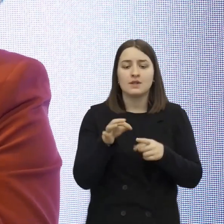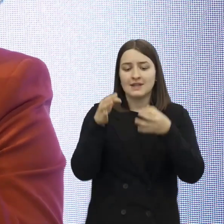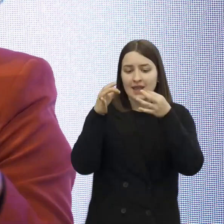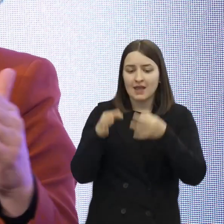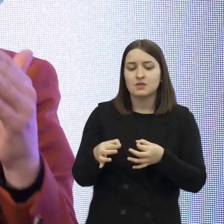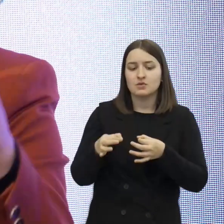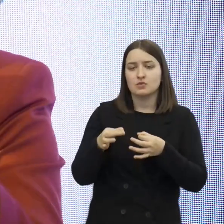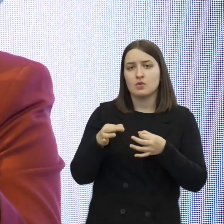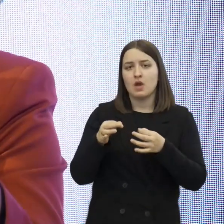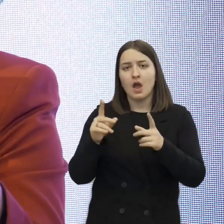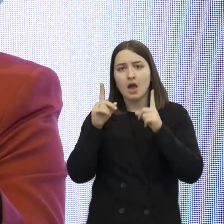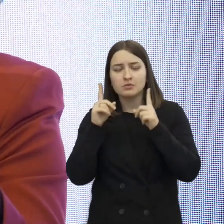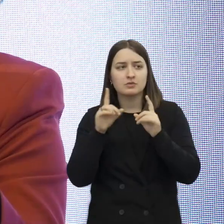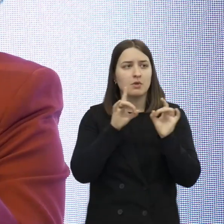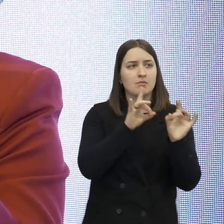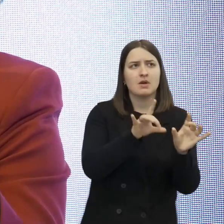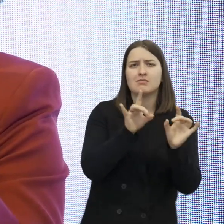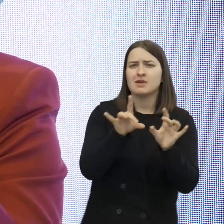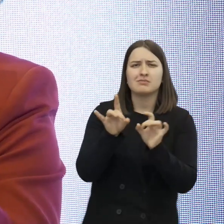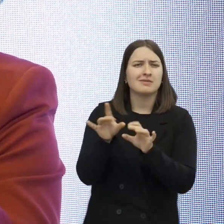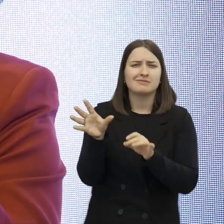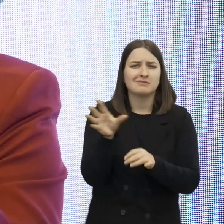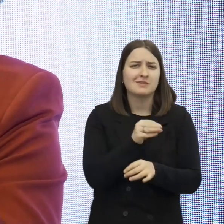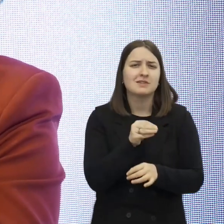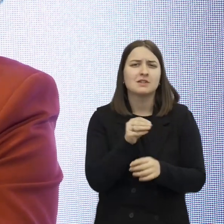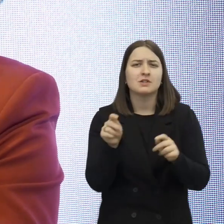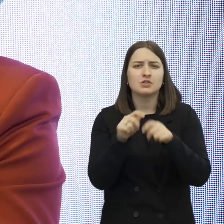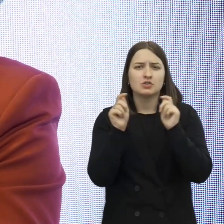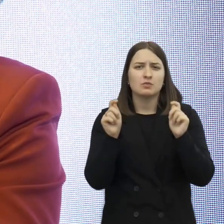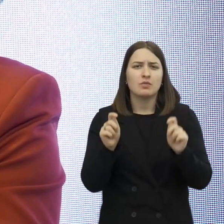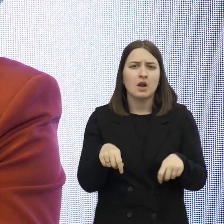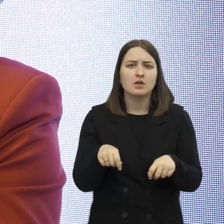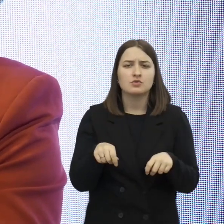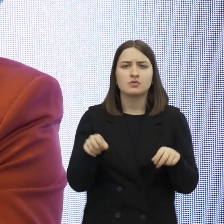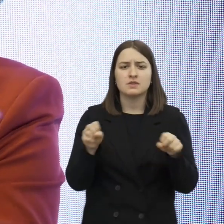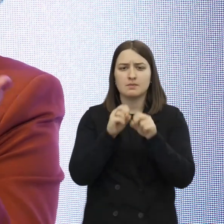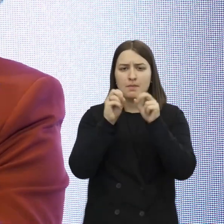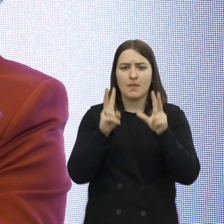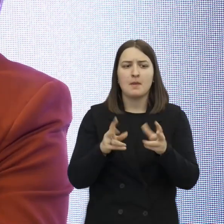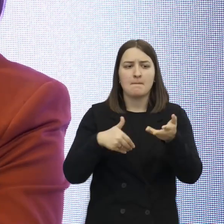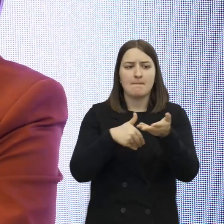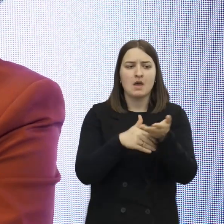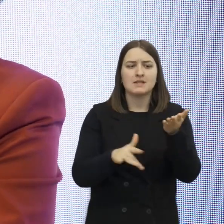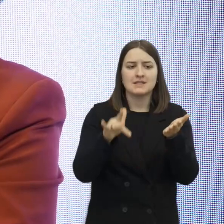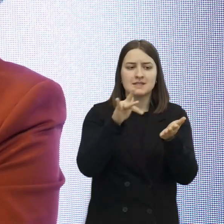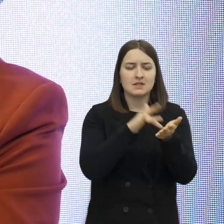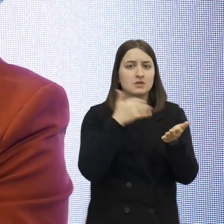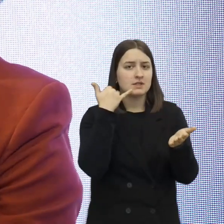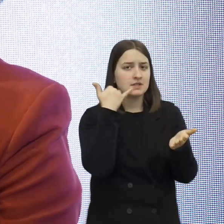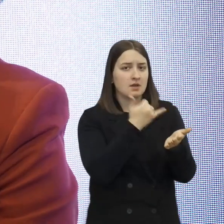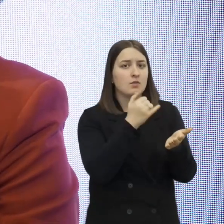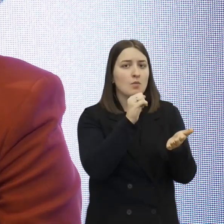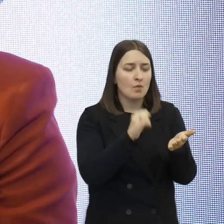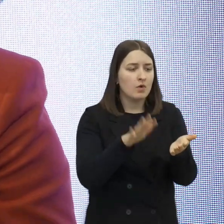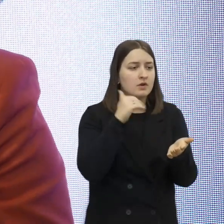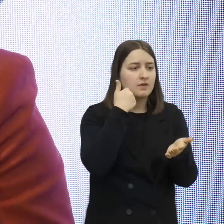skambino, pirmiausiai susisiekė su specializuotos pagalbos moterims centru ir jie nukreipia tada į lygių